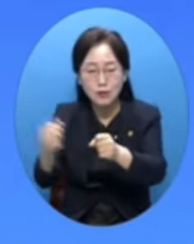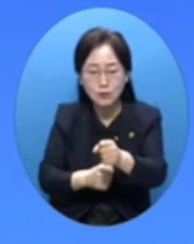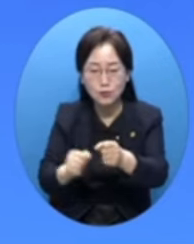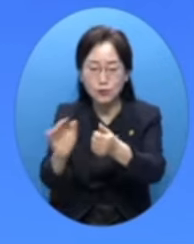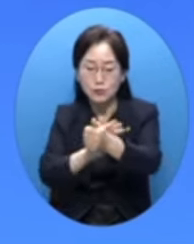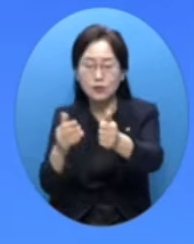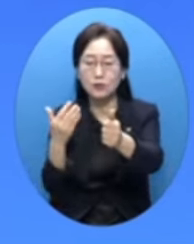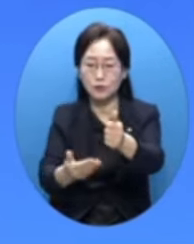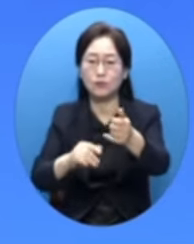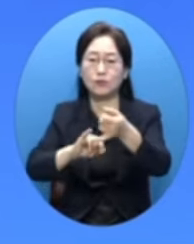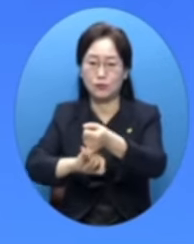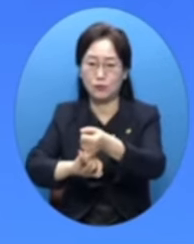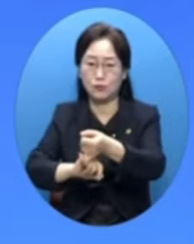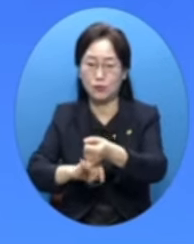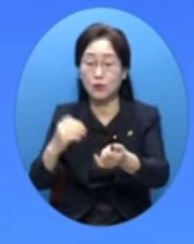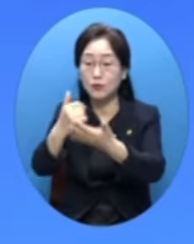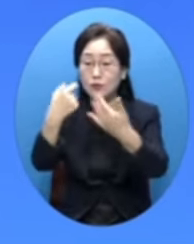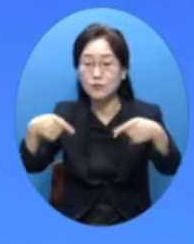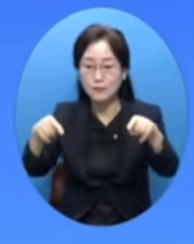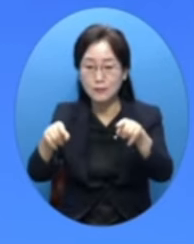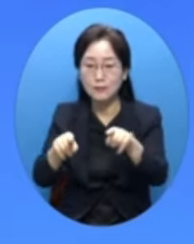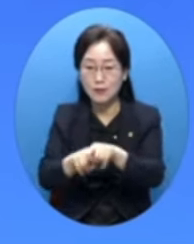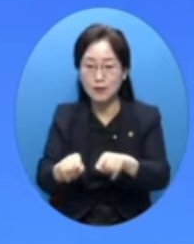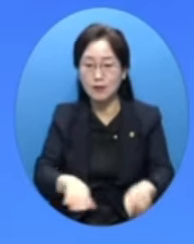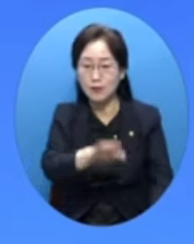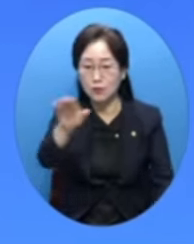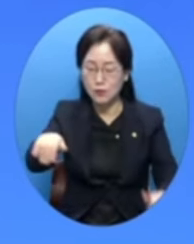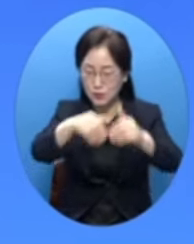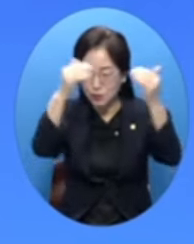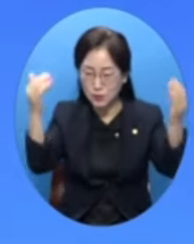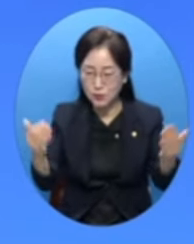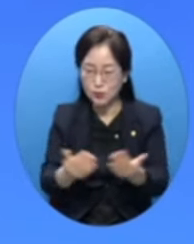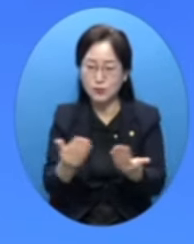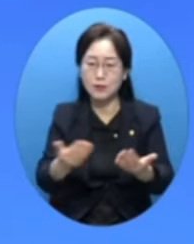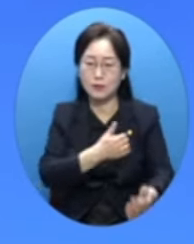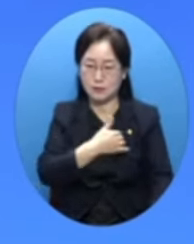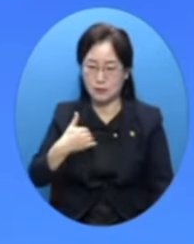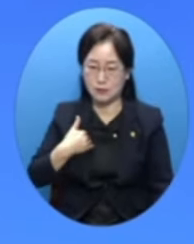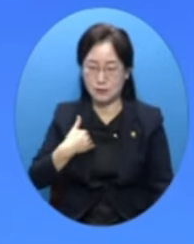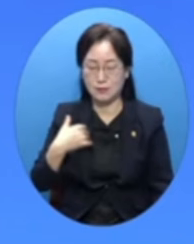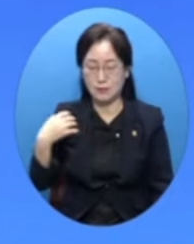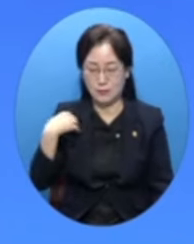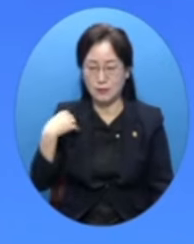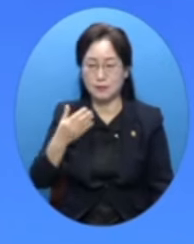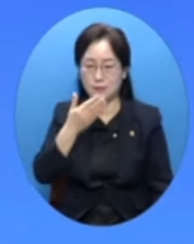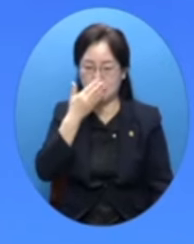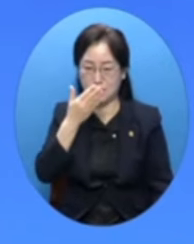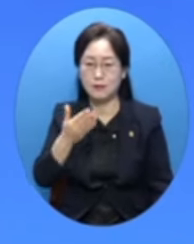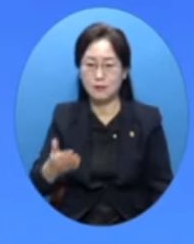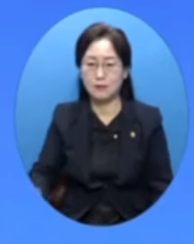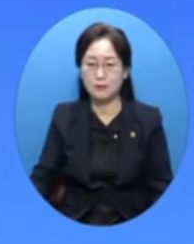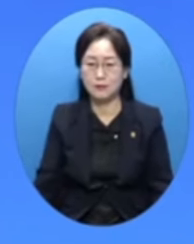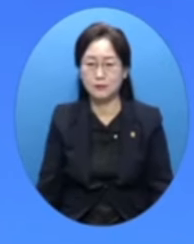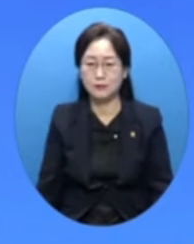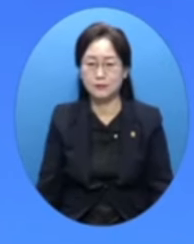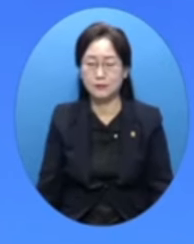것입니다. 주님이 우리 함께 하시면 우리가 이 모든 일을 넉넉히 감당할 수 있게 될 것입니다.